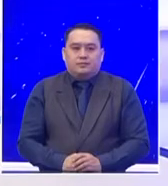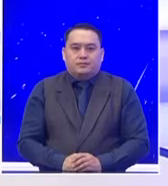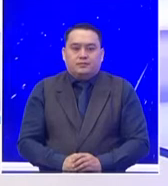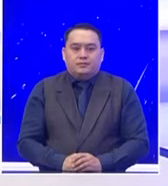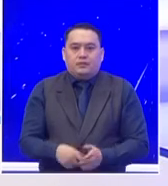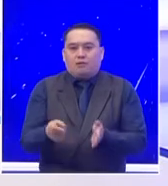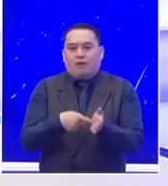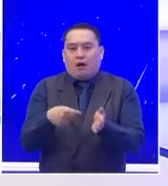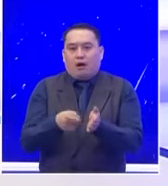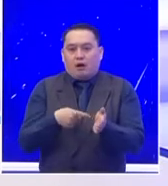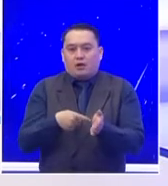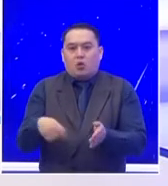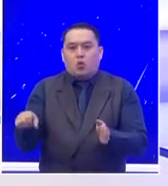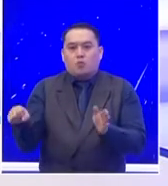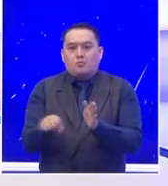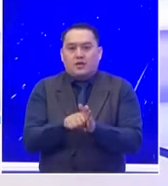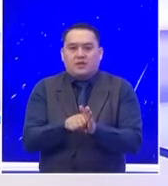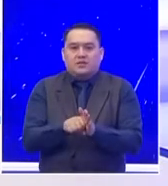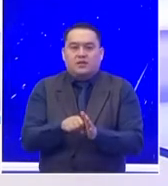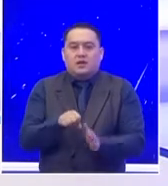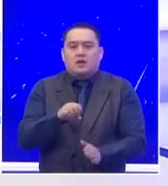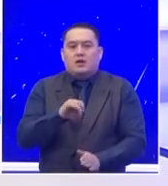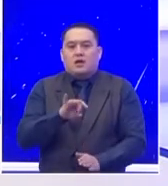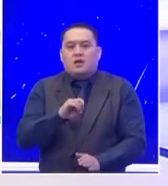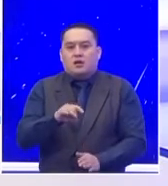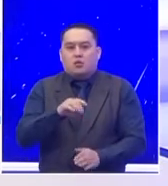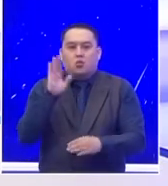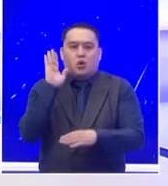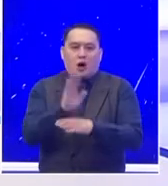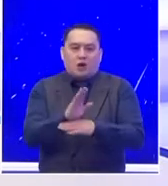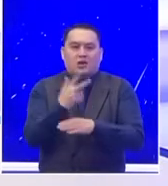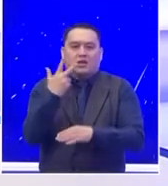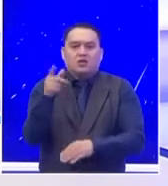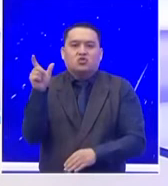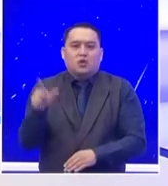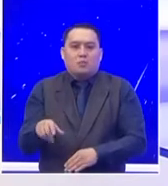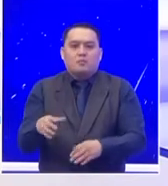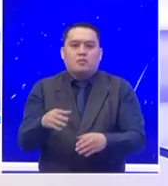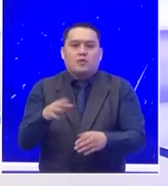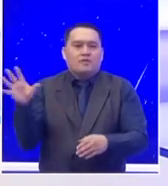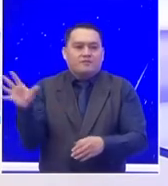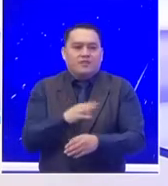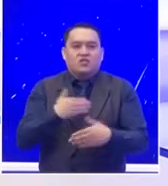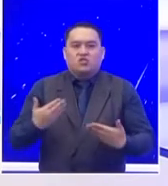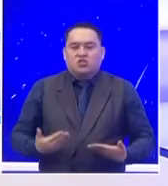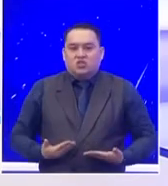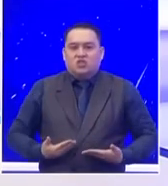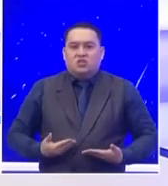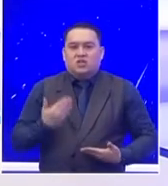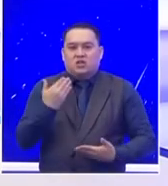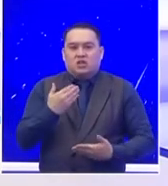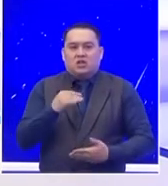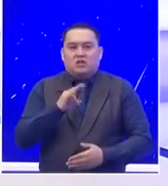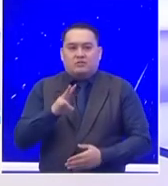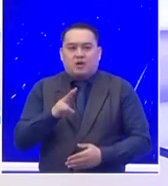В Караганде по делу об убийстве егеря огласили сегодня приговор. Трое фигурантов получили пожизненный срок за смерть